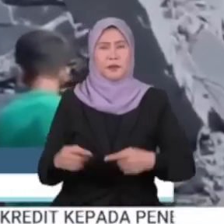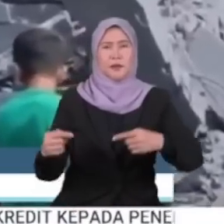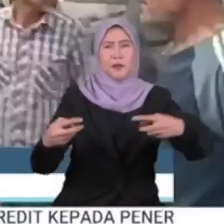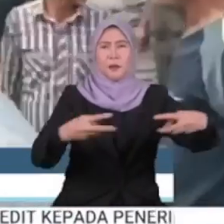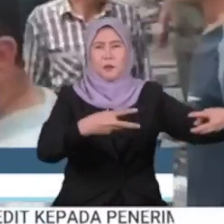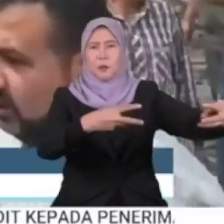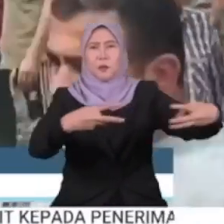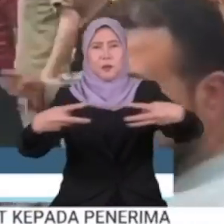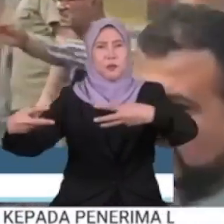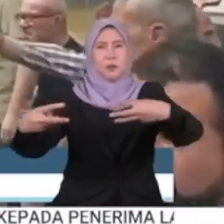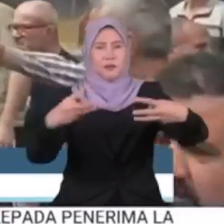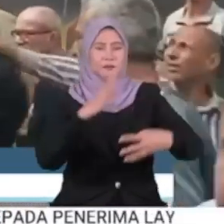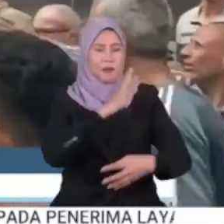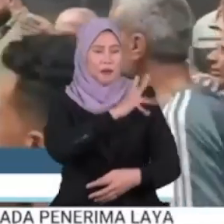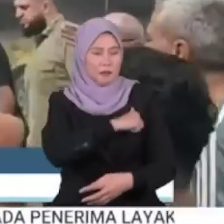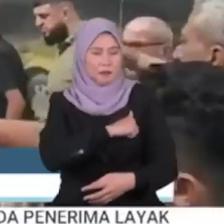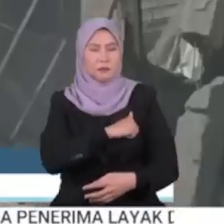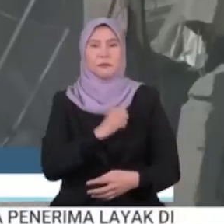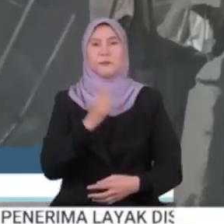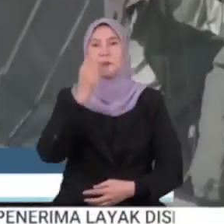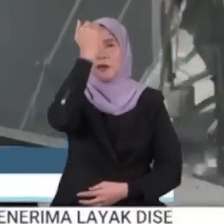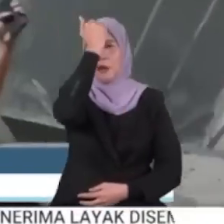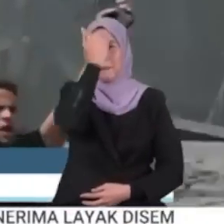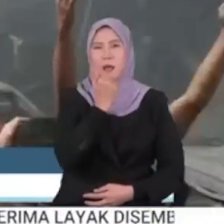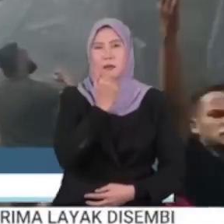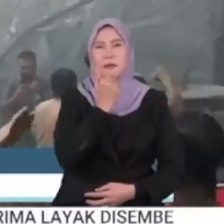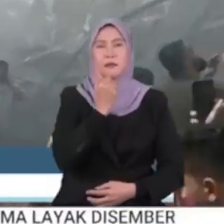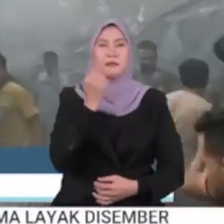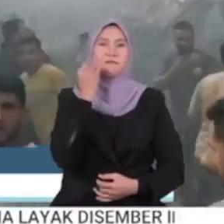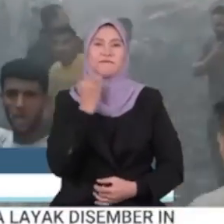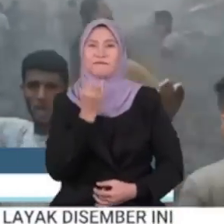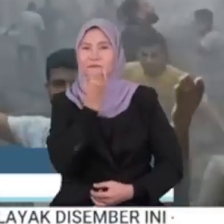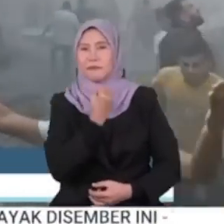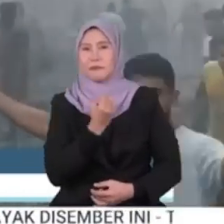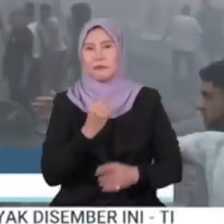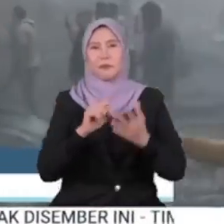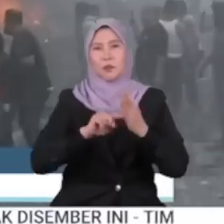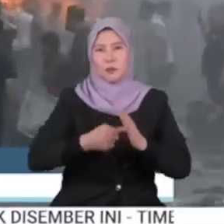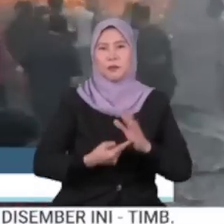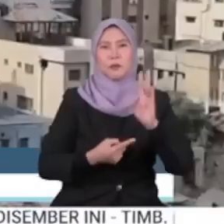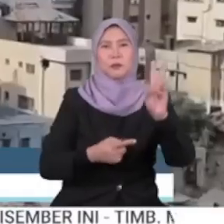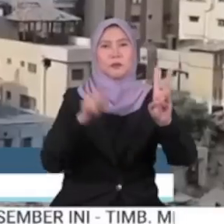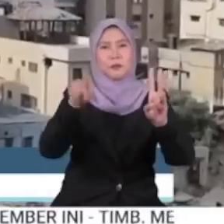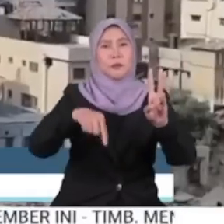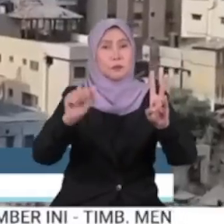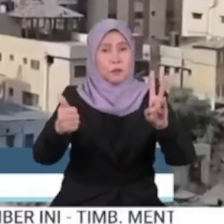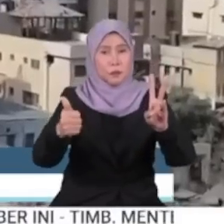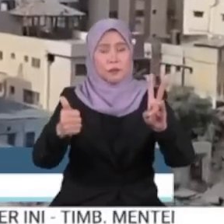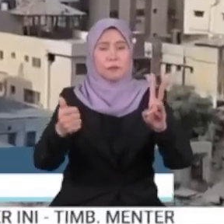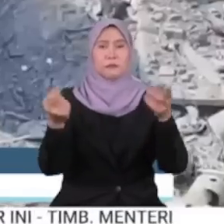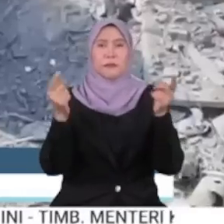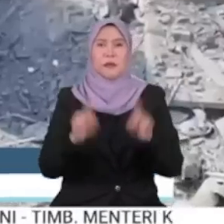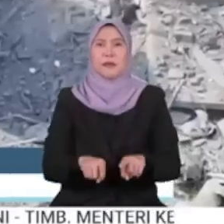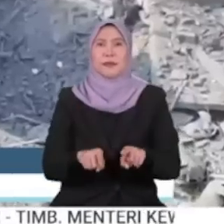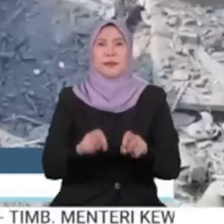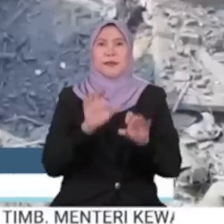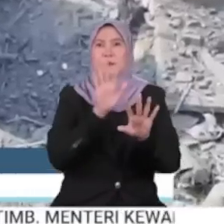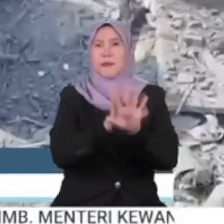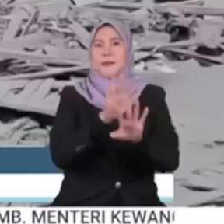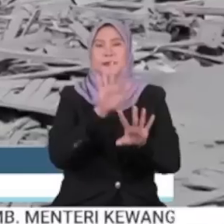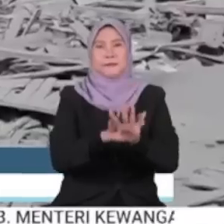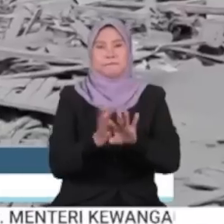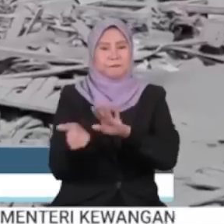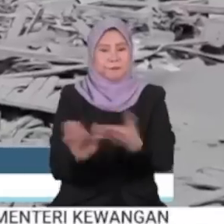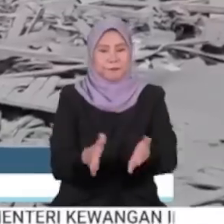Pertempuran yang berlaku di Palestin membabitkan Hamas dan rejim Israel sejak 7 Oktober lalu telah mengakibatkan kehilangan ribuan